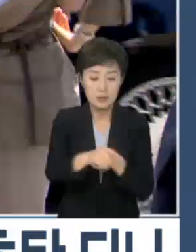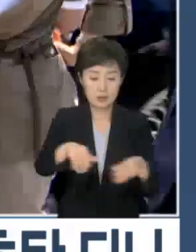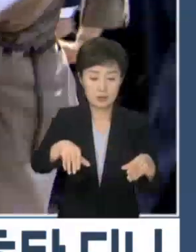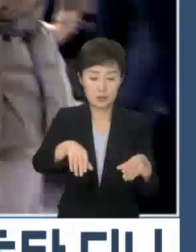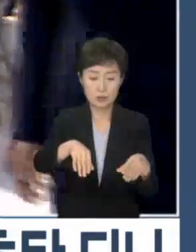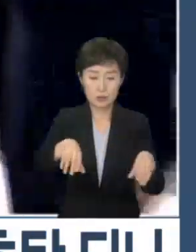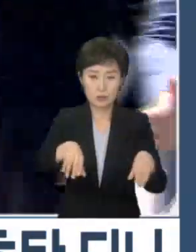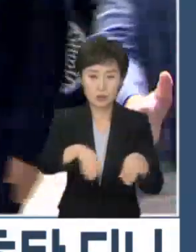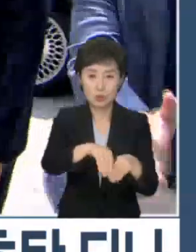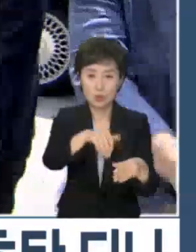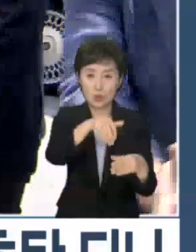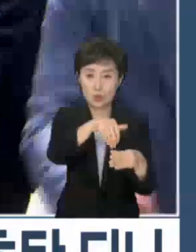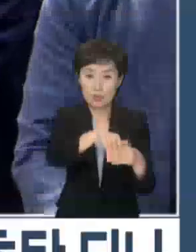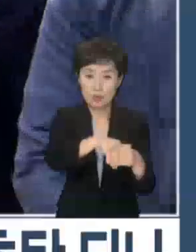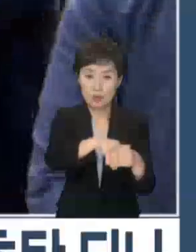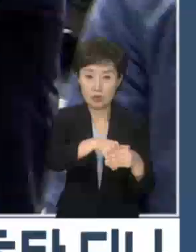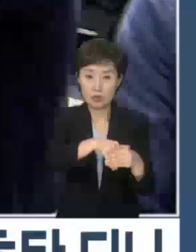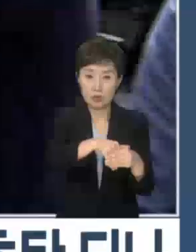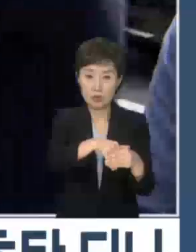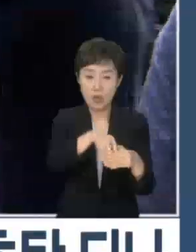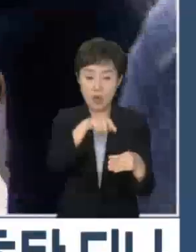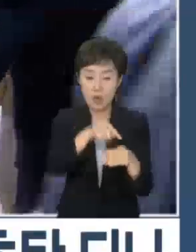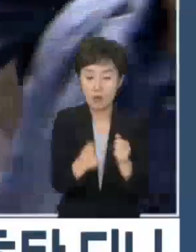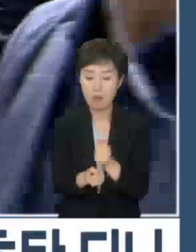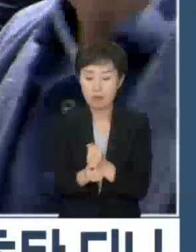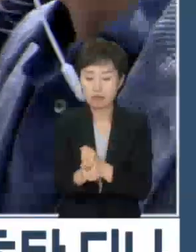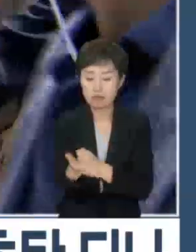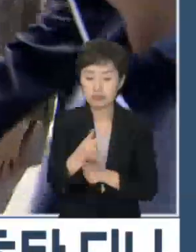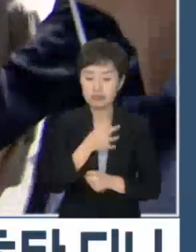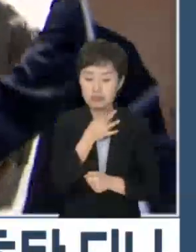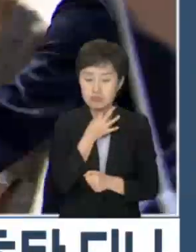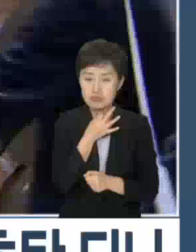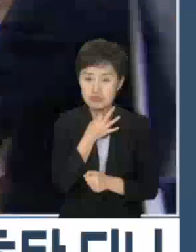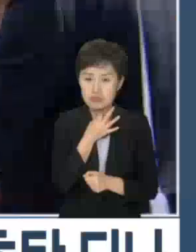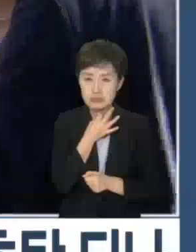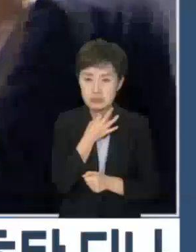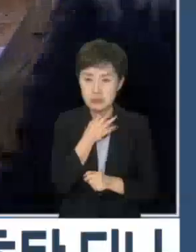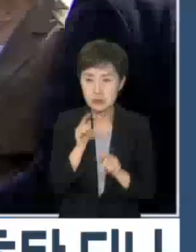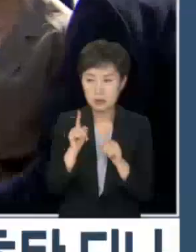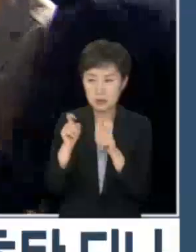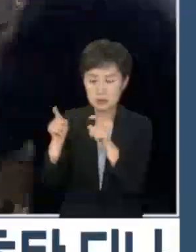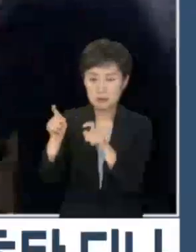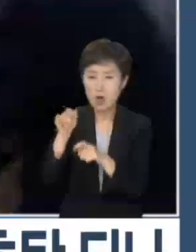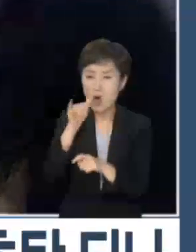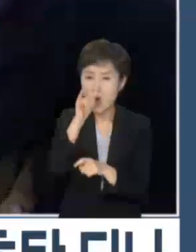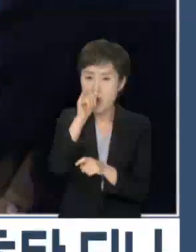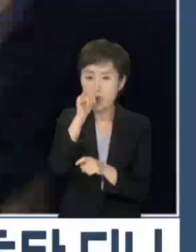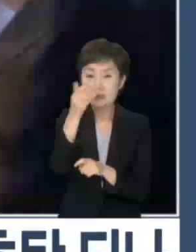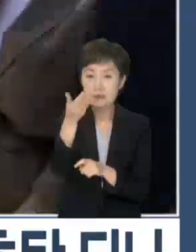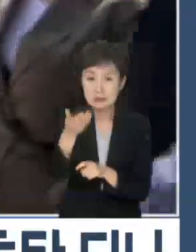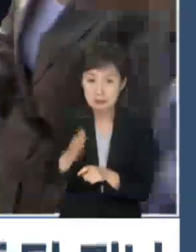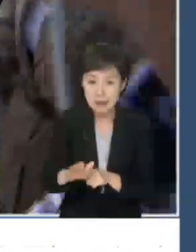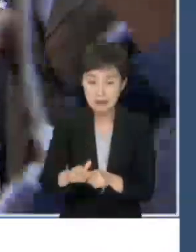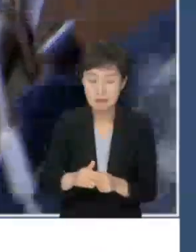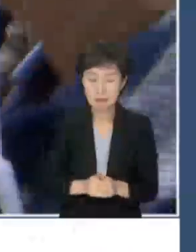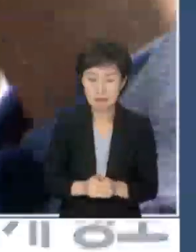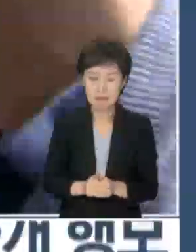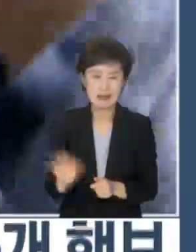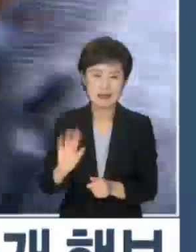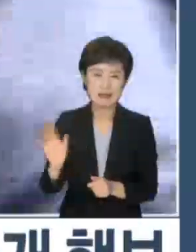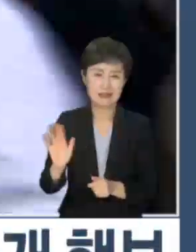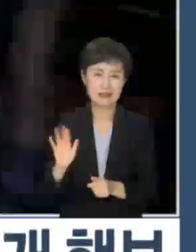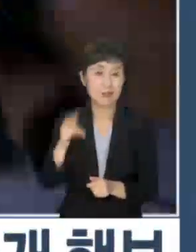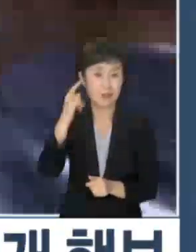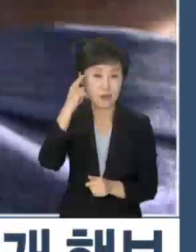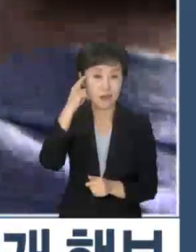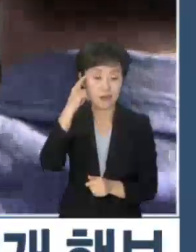지금 분위기에서 영향력을 행사하는 것이 아니냐 하는 뭐 영향이 없을 수는 없을 것입니다. 왜냐하면 오늘